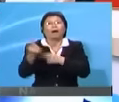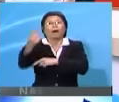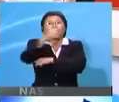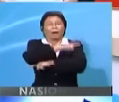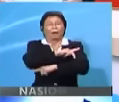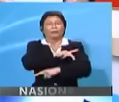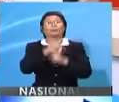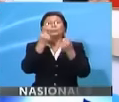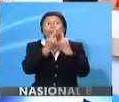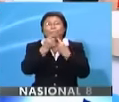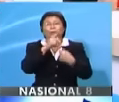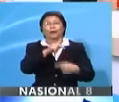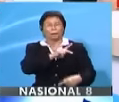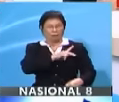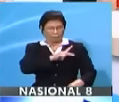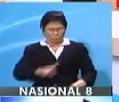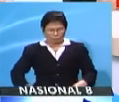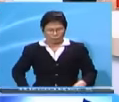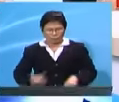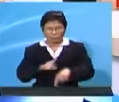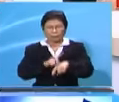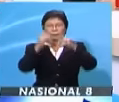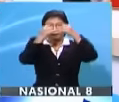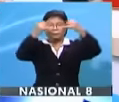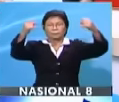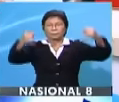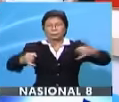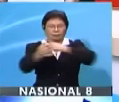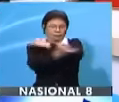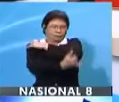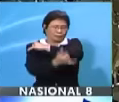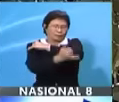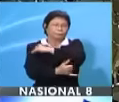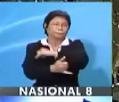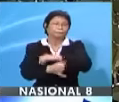Keputeraan Rasmi yang di-Pertuan Agong di Istana Negara.